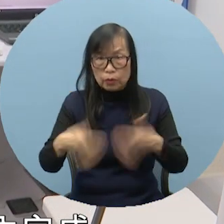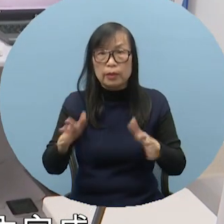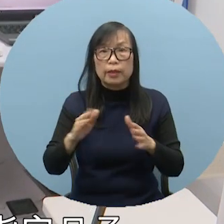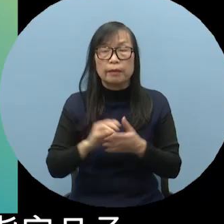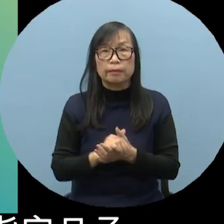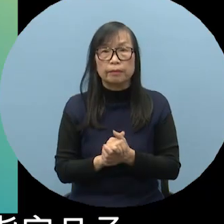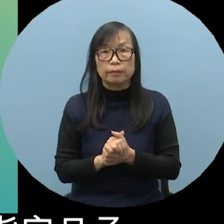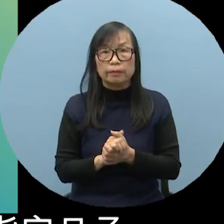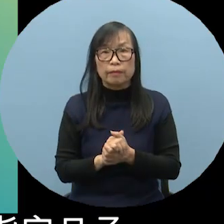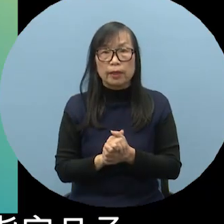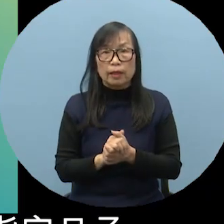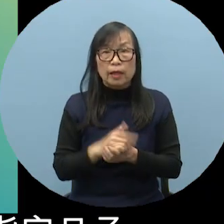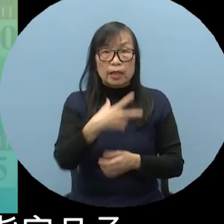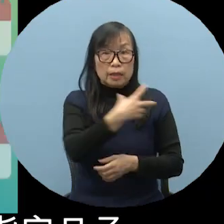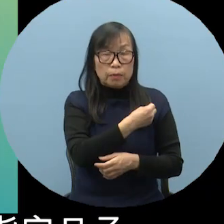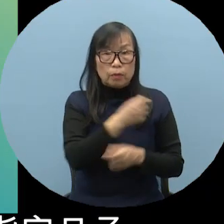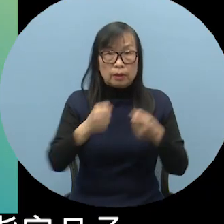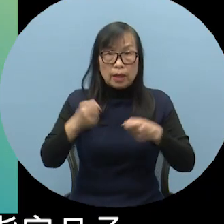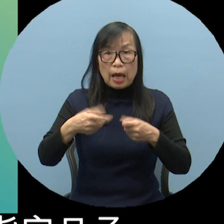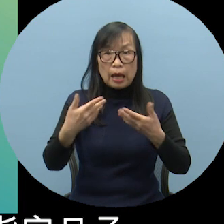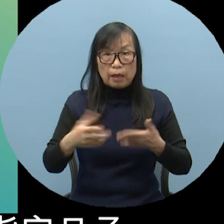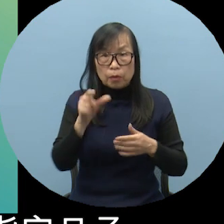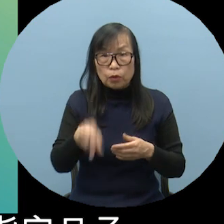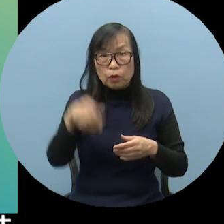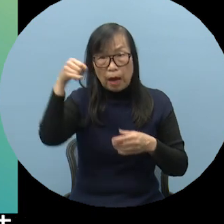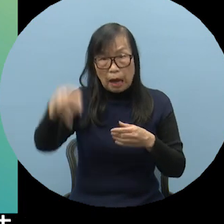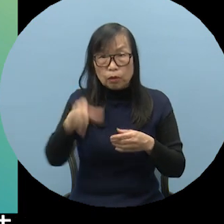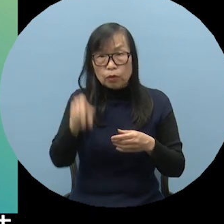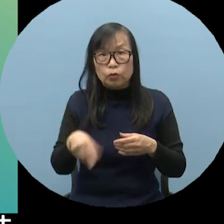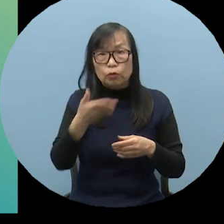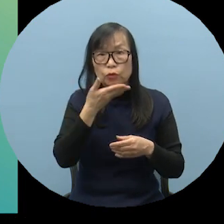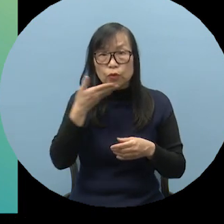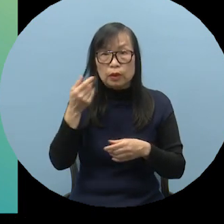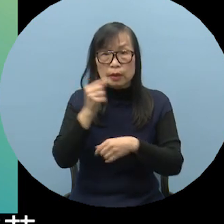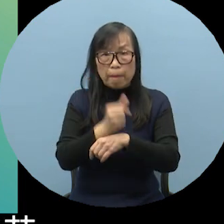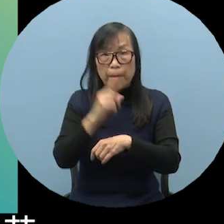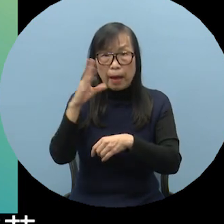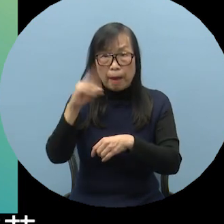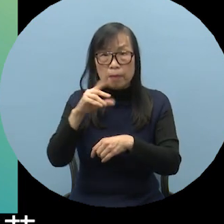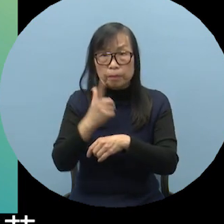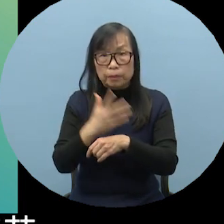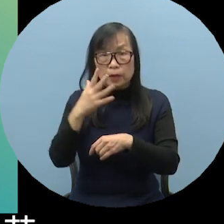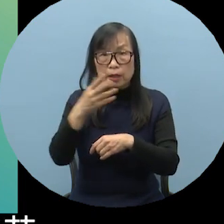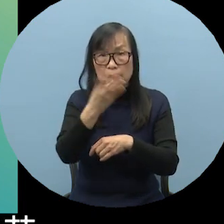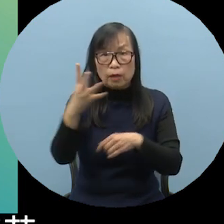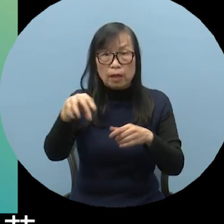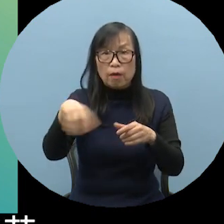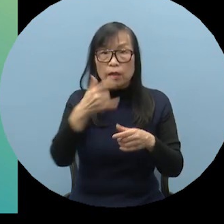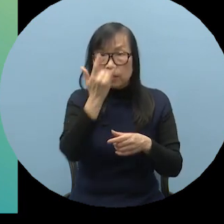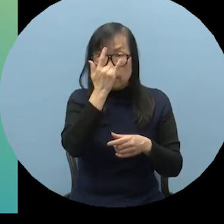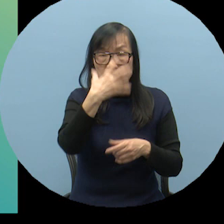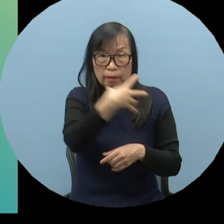情啦。 接种车在今个月和下个月这些日子朝10-5在4个地点为市民接种伏必泰疫苗。